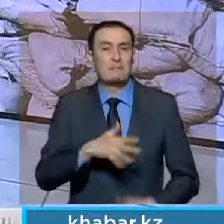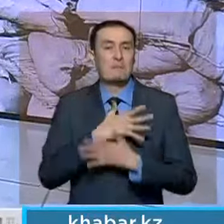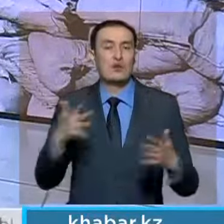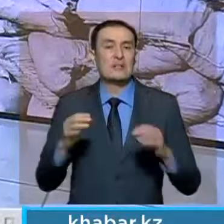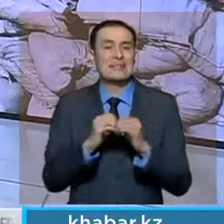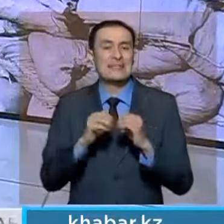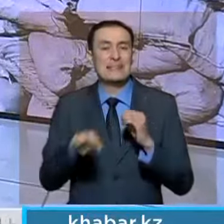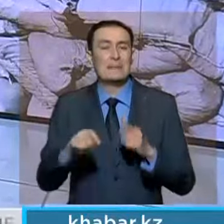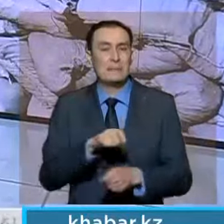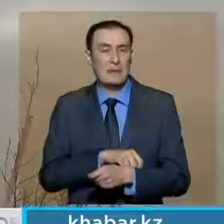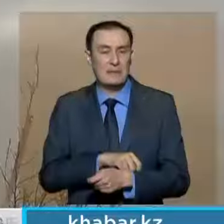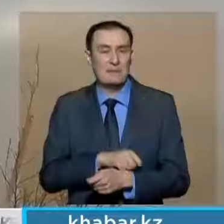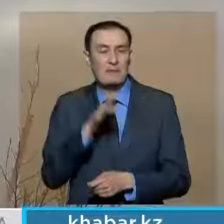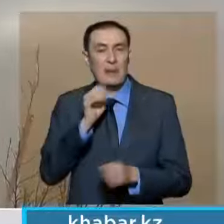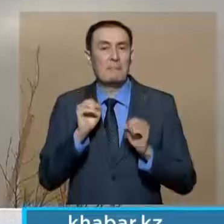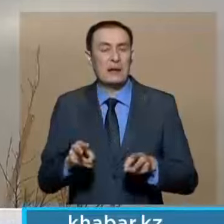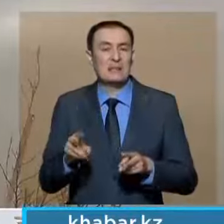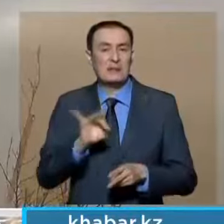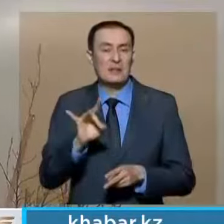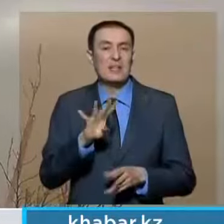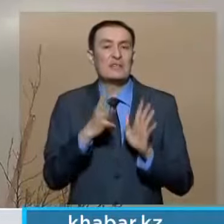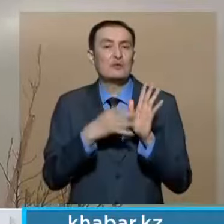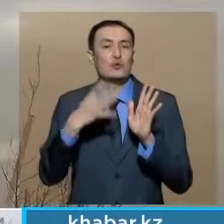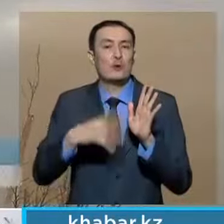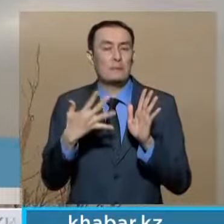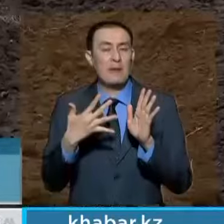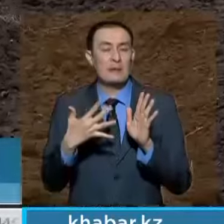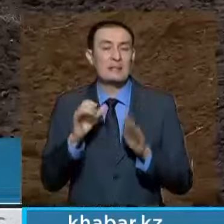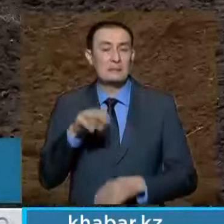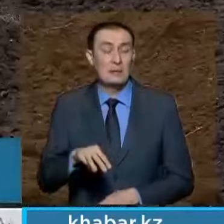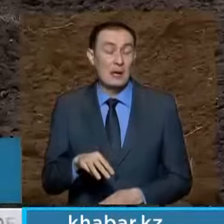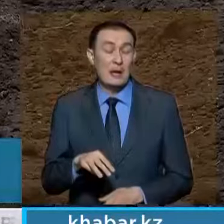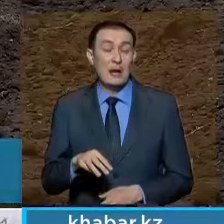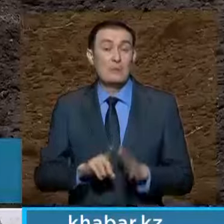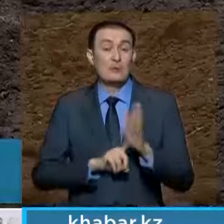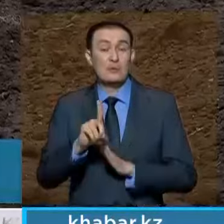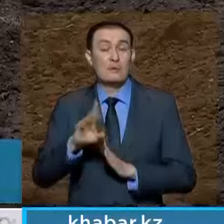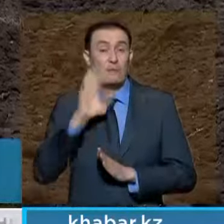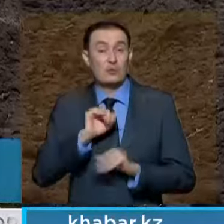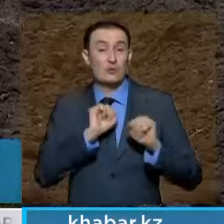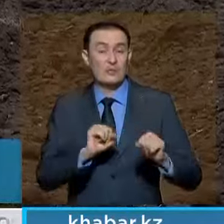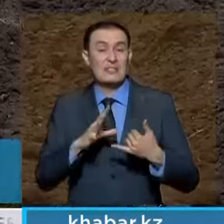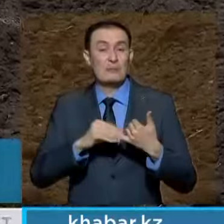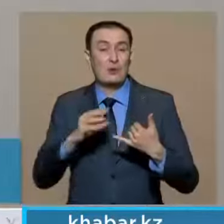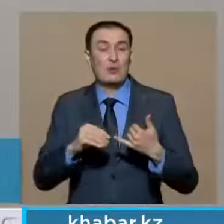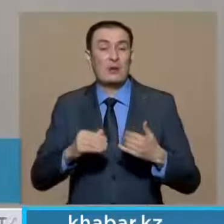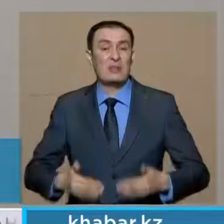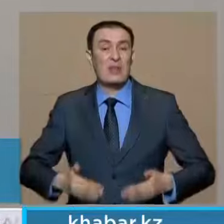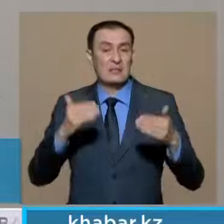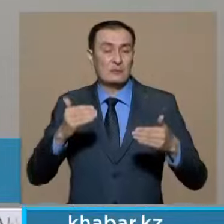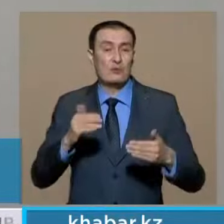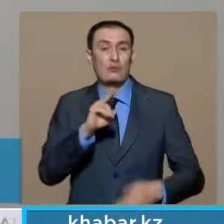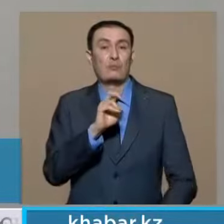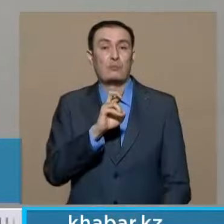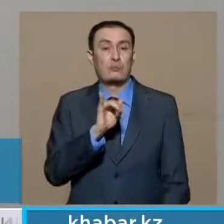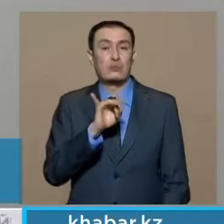превысил 10 метров, при опасной отметке 945. Подступившую воду удерживают земляной насыпью. Всего в